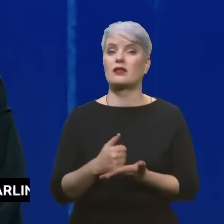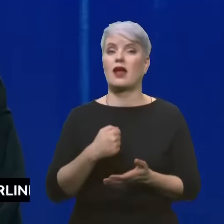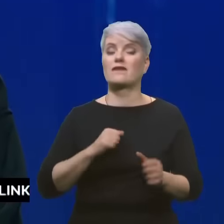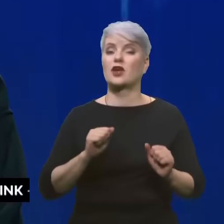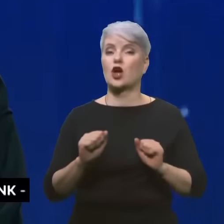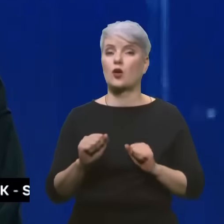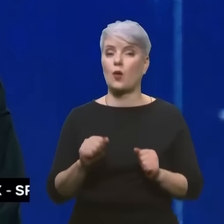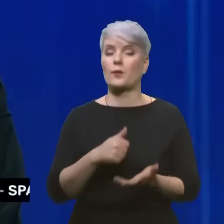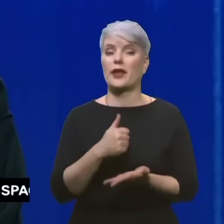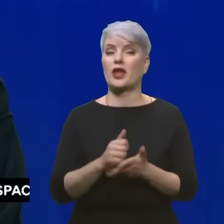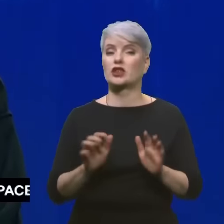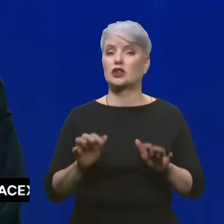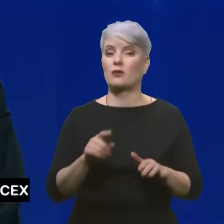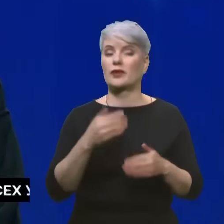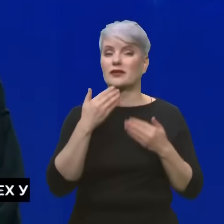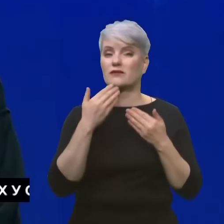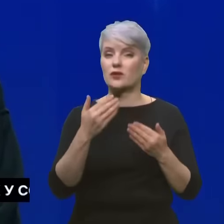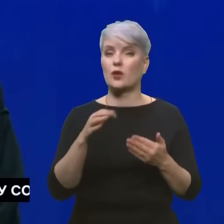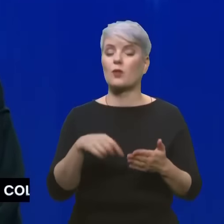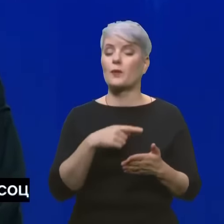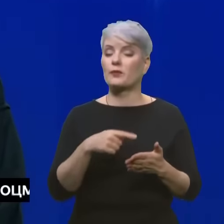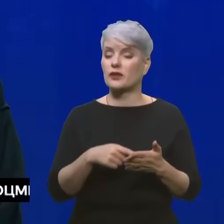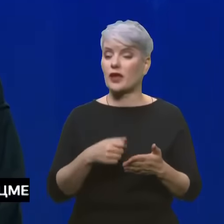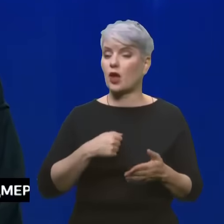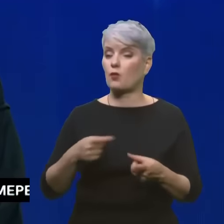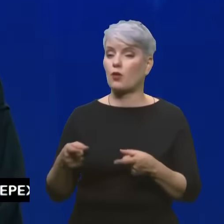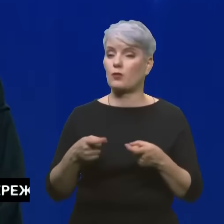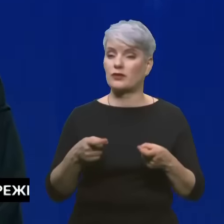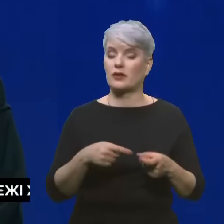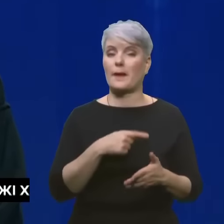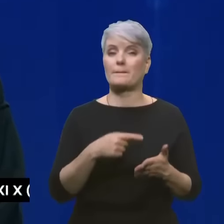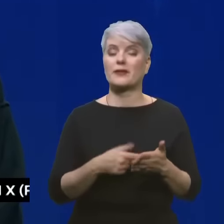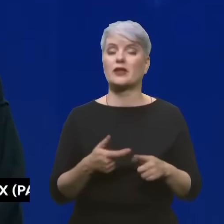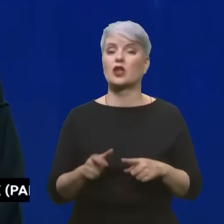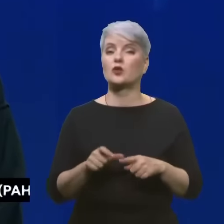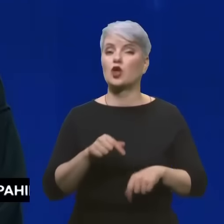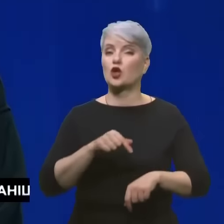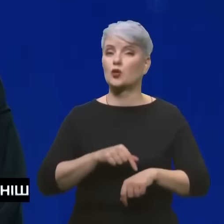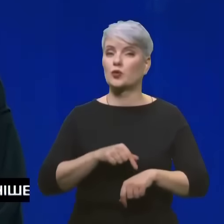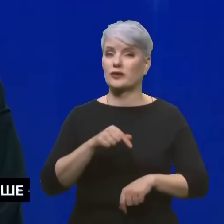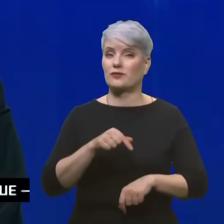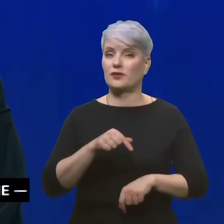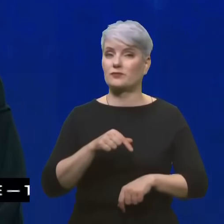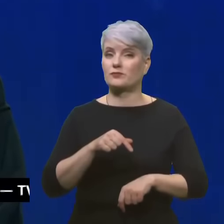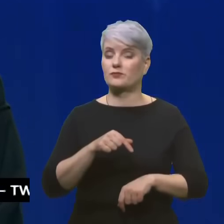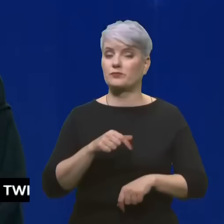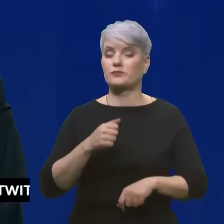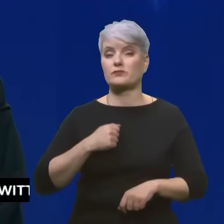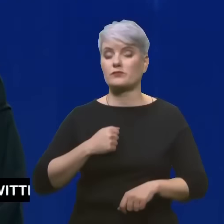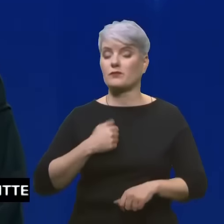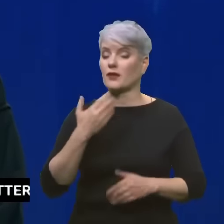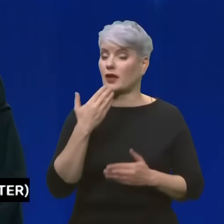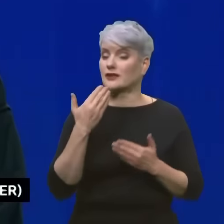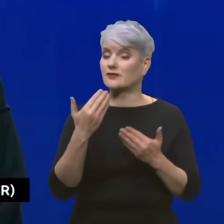рівні нашої ставці щодо питання мобілізації. Питання дуже чутливе, я вважаю. Вони